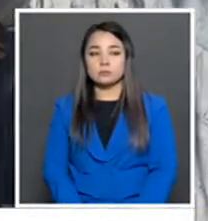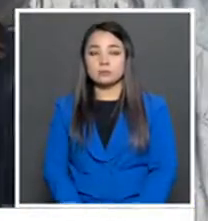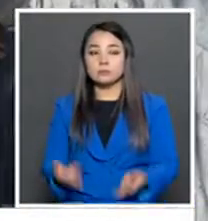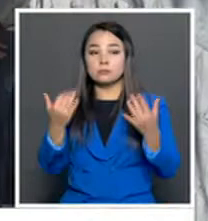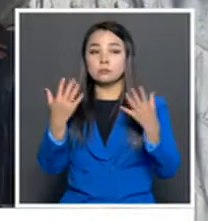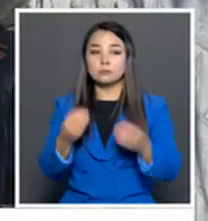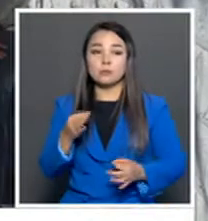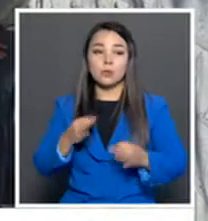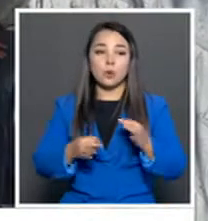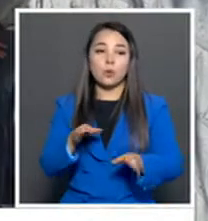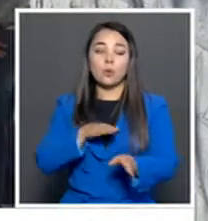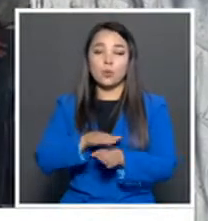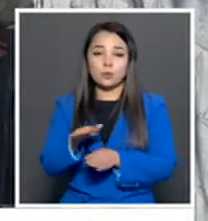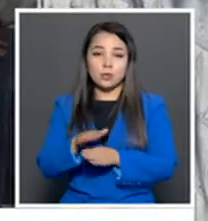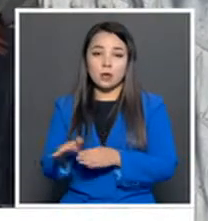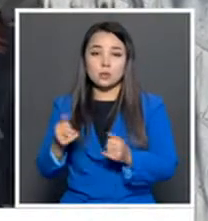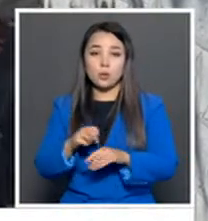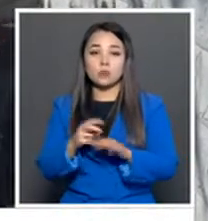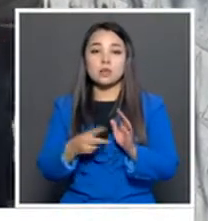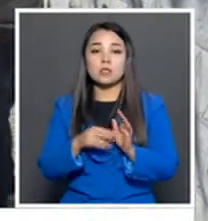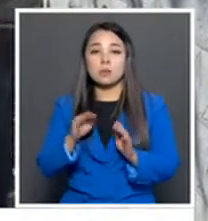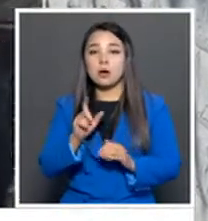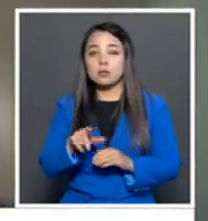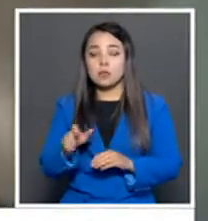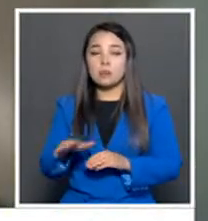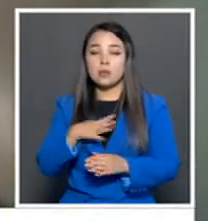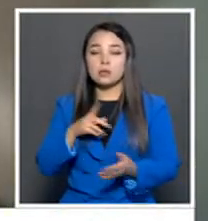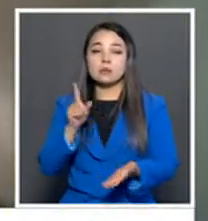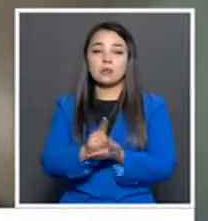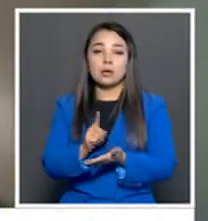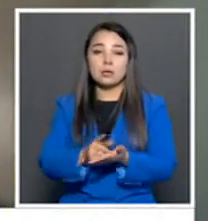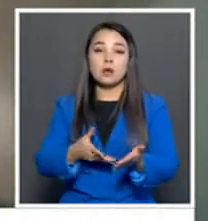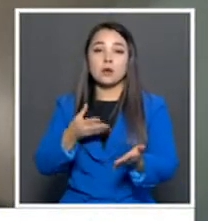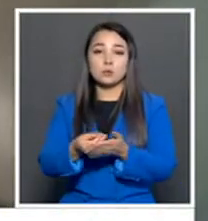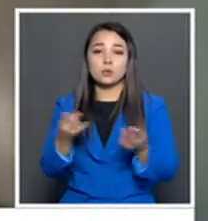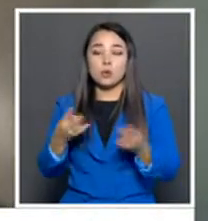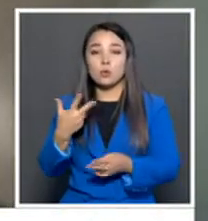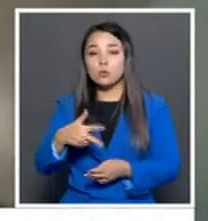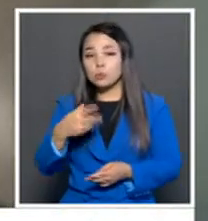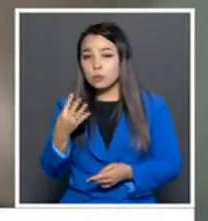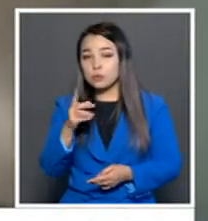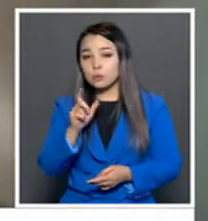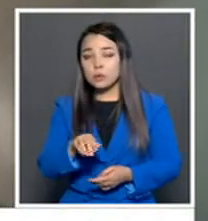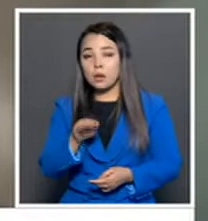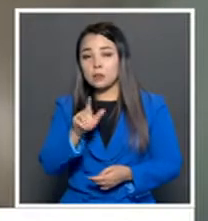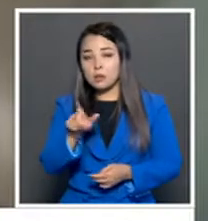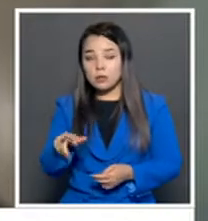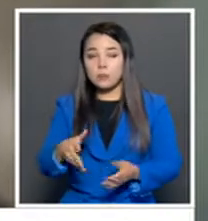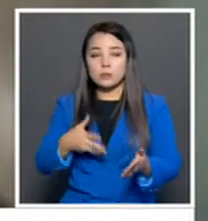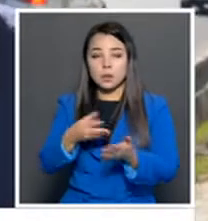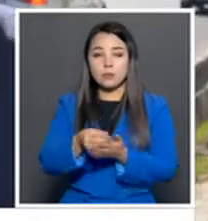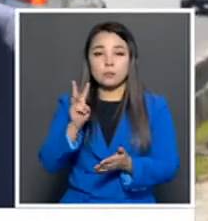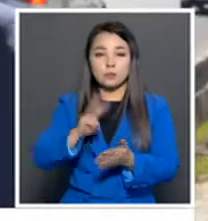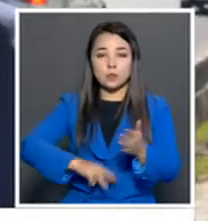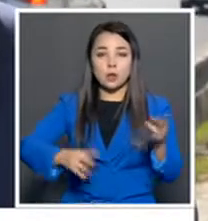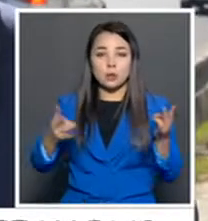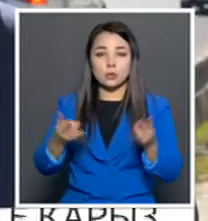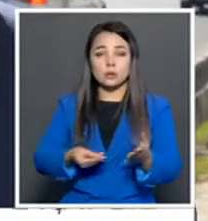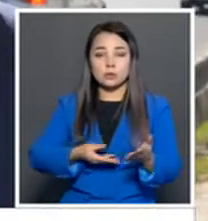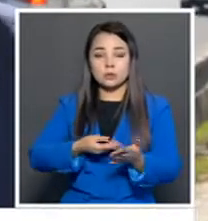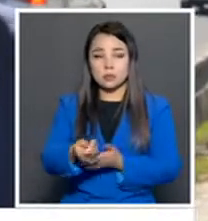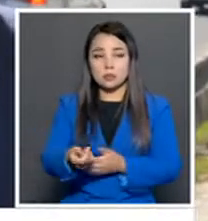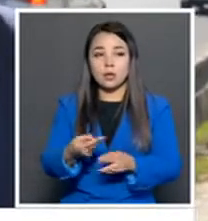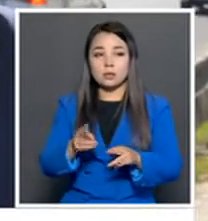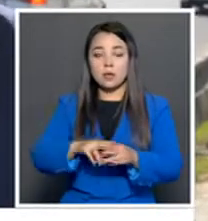Bugün tanda sot orındaушылары 17 000 azamattan salık berişegin tağı 34 000 tulğadan aypıl öndürüü qajet. Bir günün